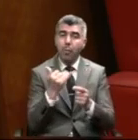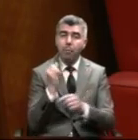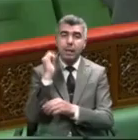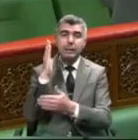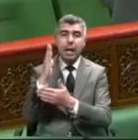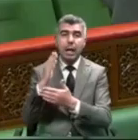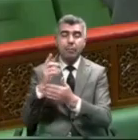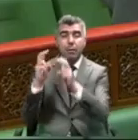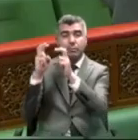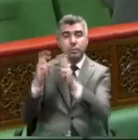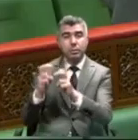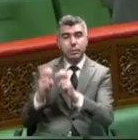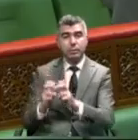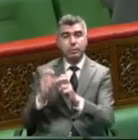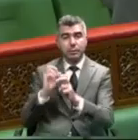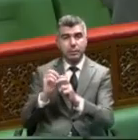الخاصه